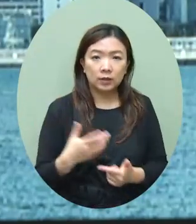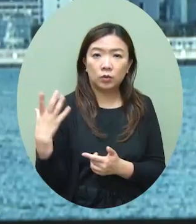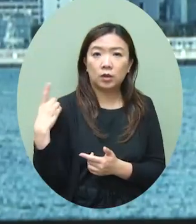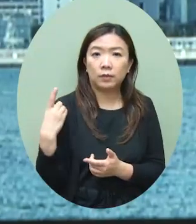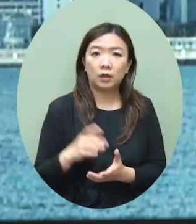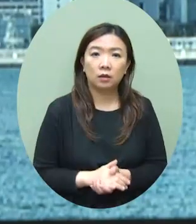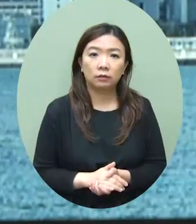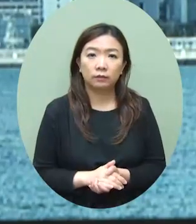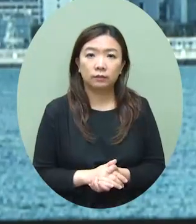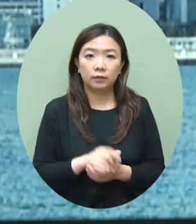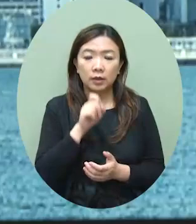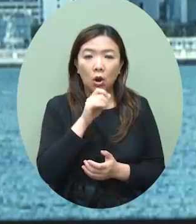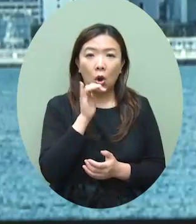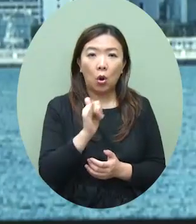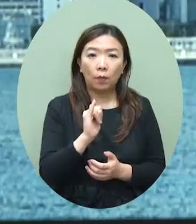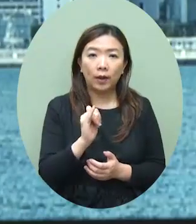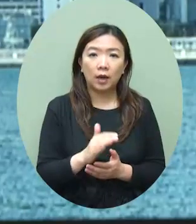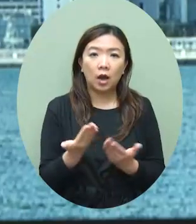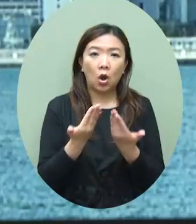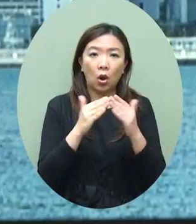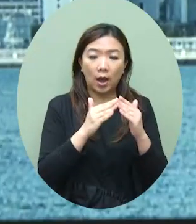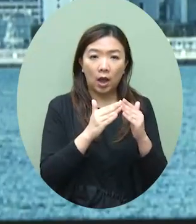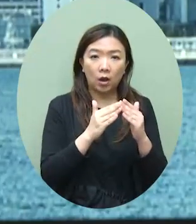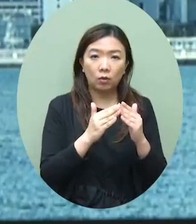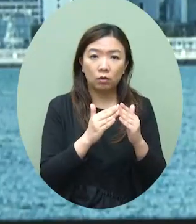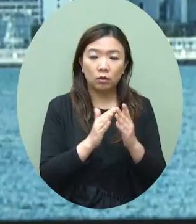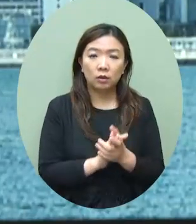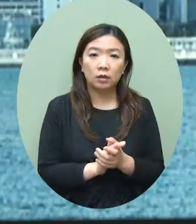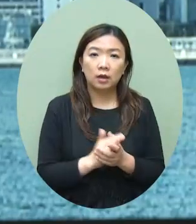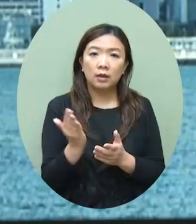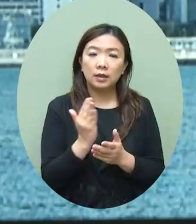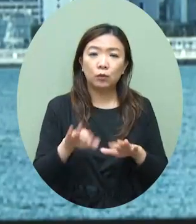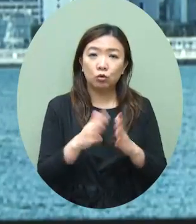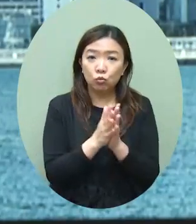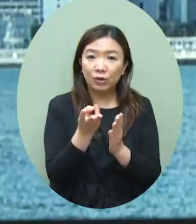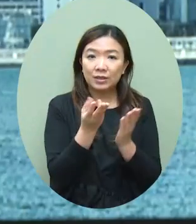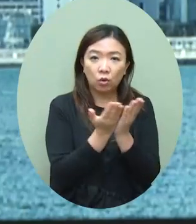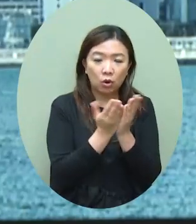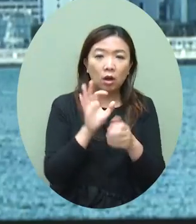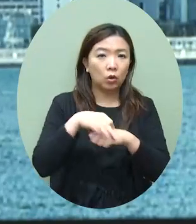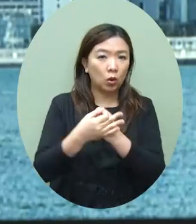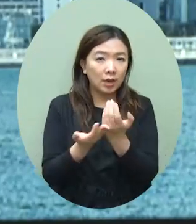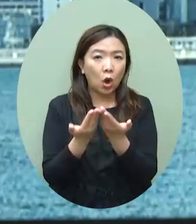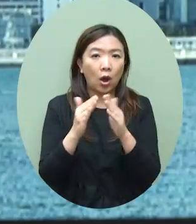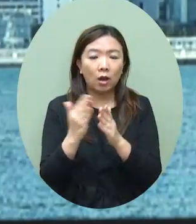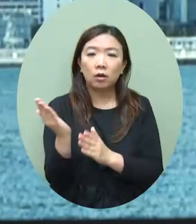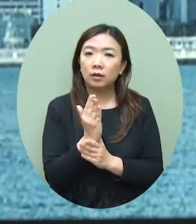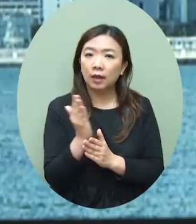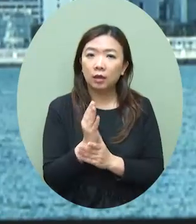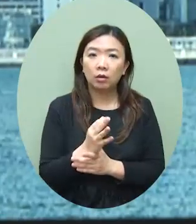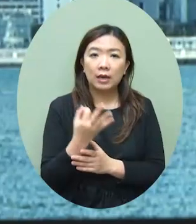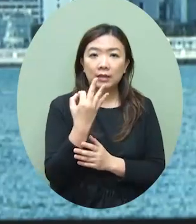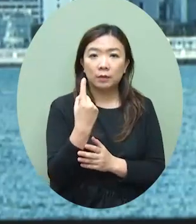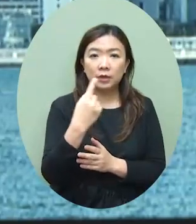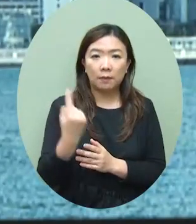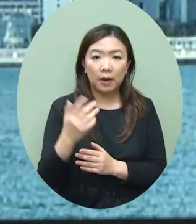止，一共有600間學校，差唔多全部嘅小學啦，同埋國際學校，大約